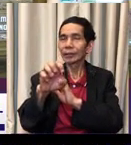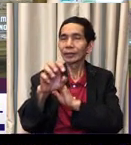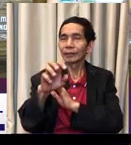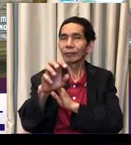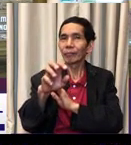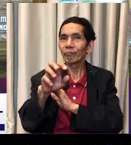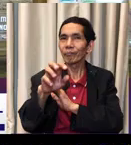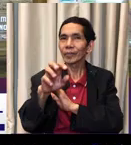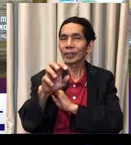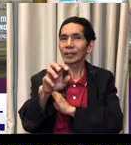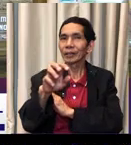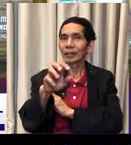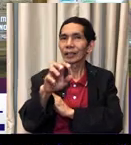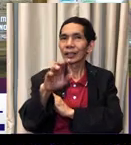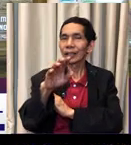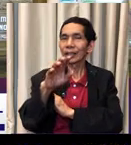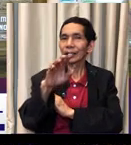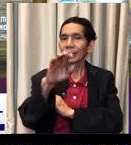ako.